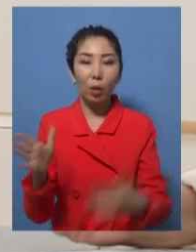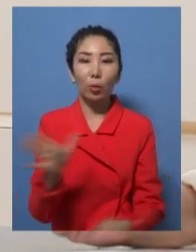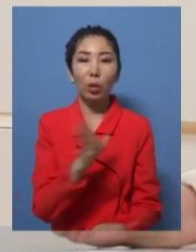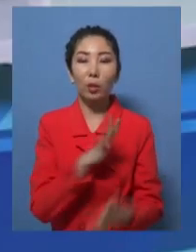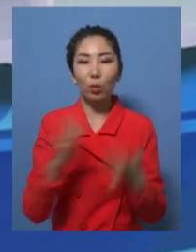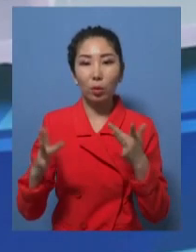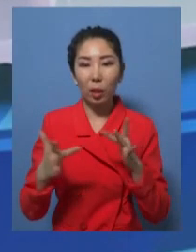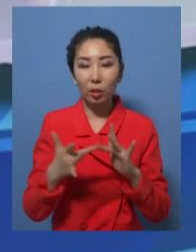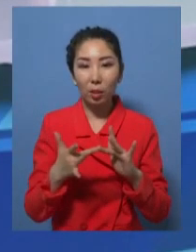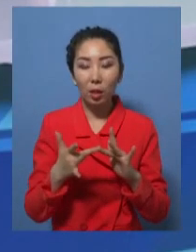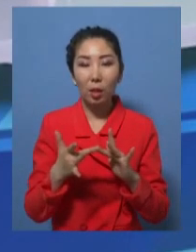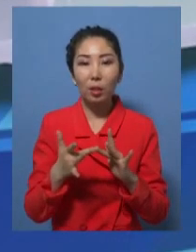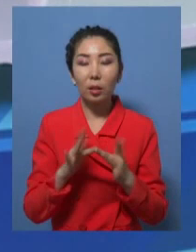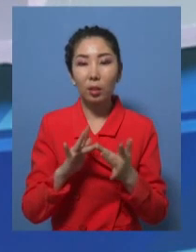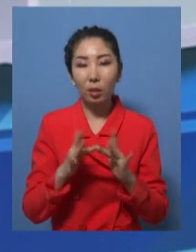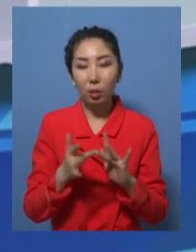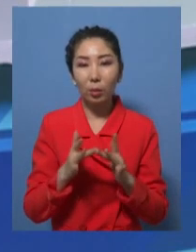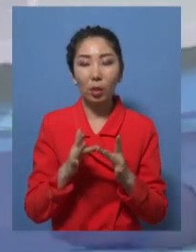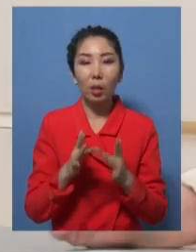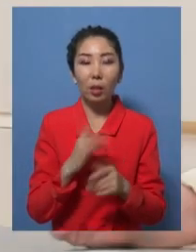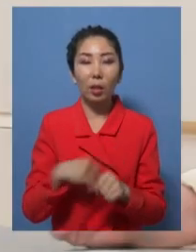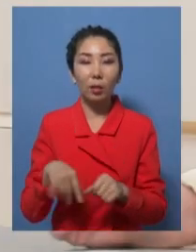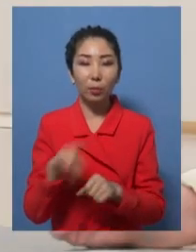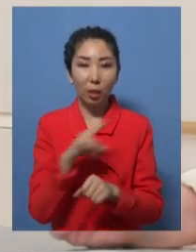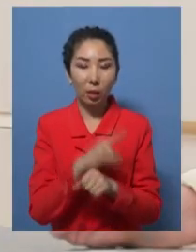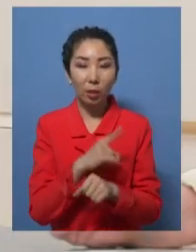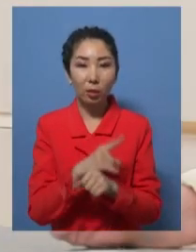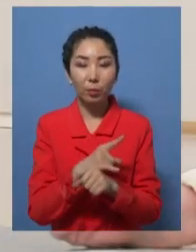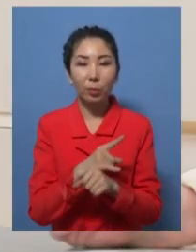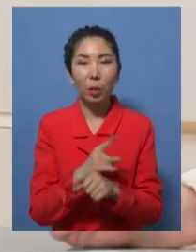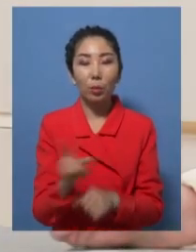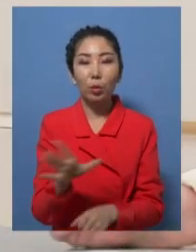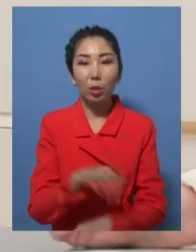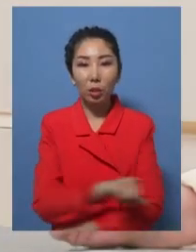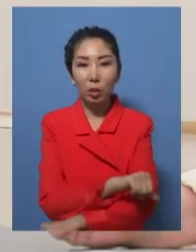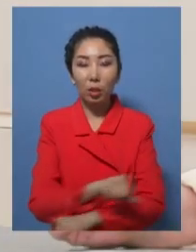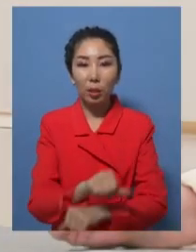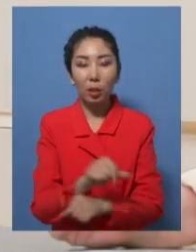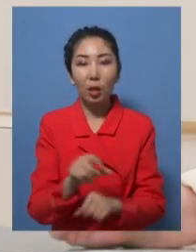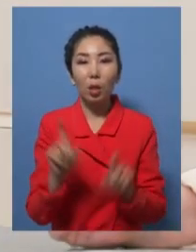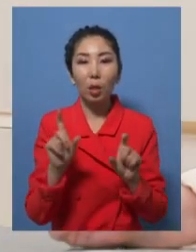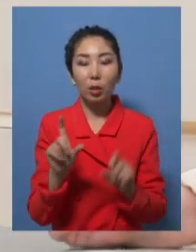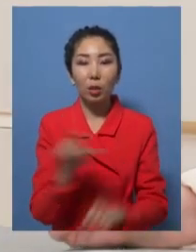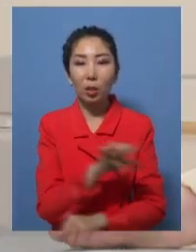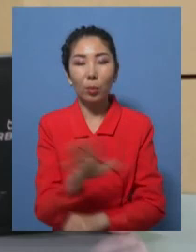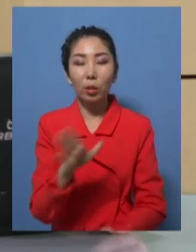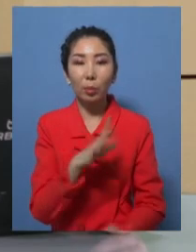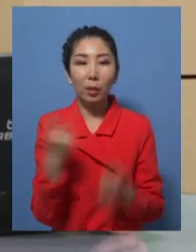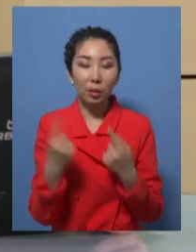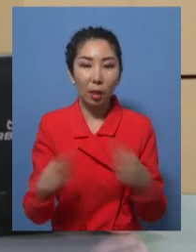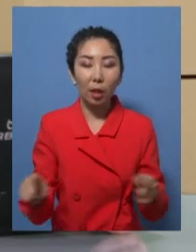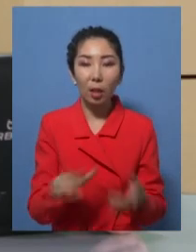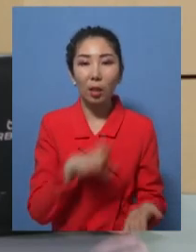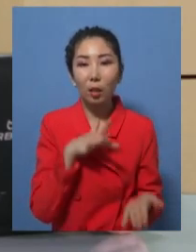онлайн интернет мошенничество дейді, интернет алаяқтықты. Ол енді шетелде отырып жасалатын алаяқтар, басқа қалаларда отырып